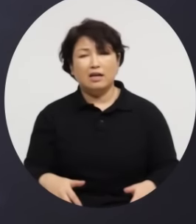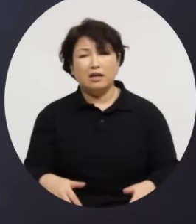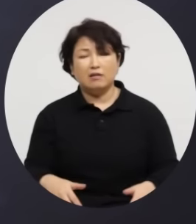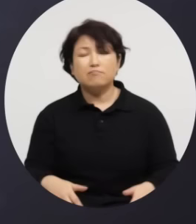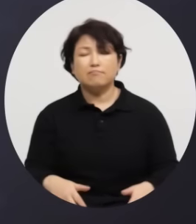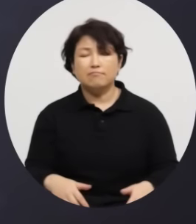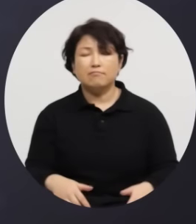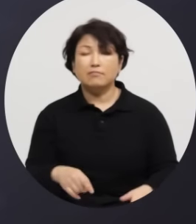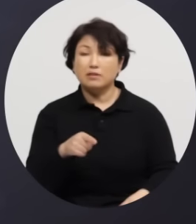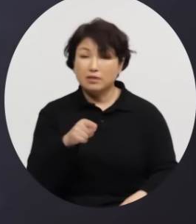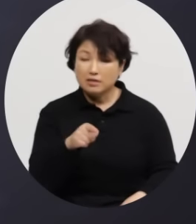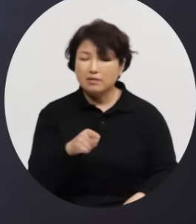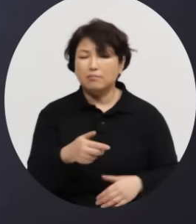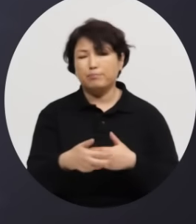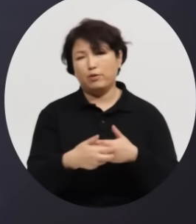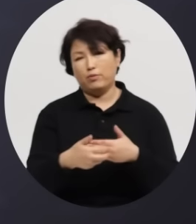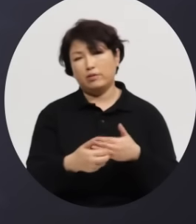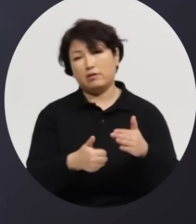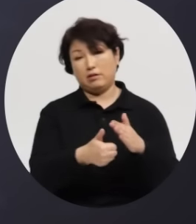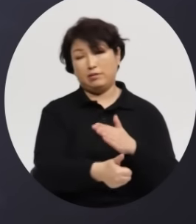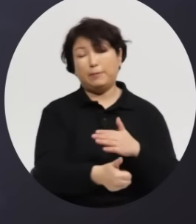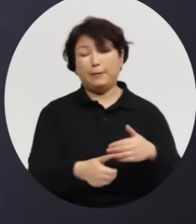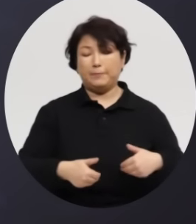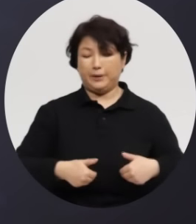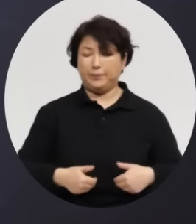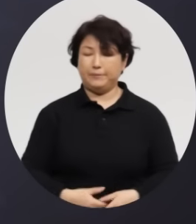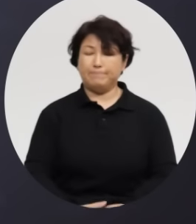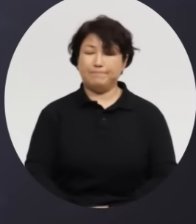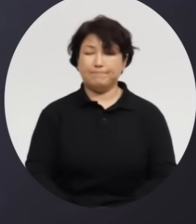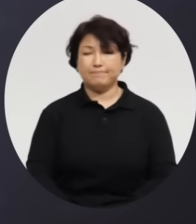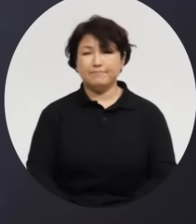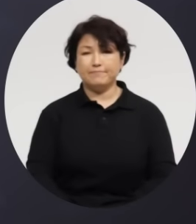그러면 이제 그건 병원에 가서 치료를 받아야 된다.